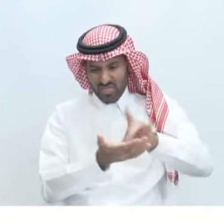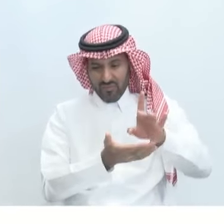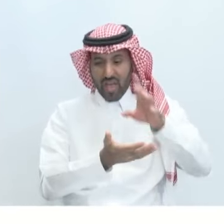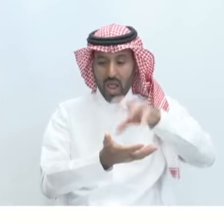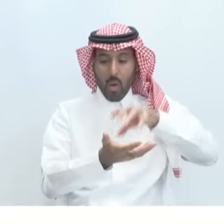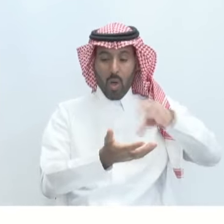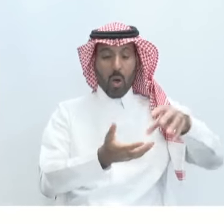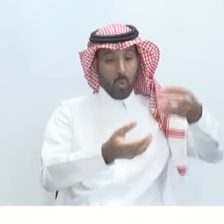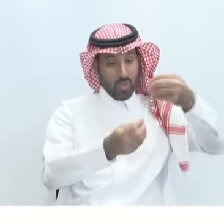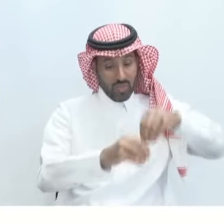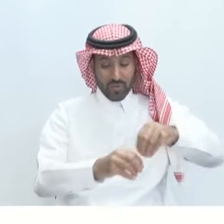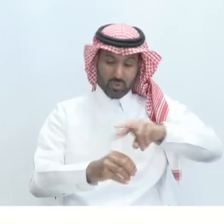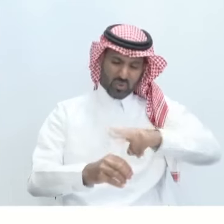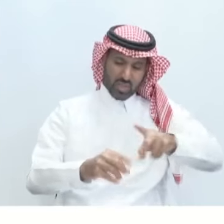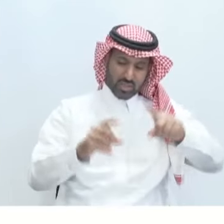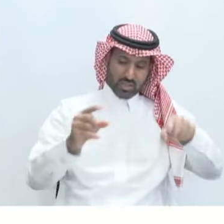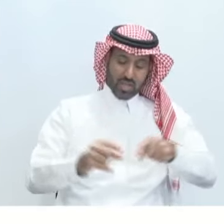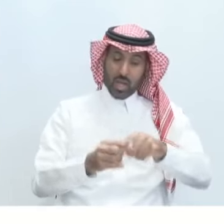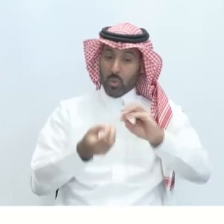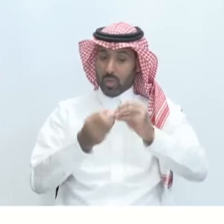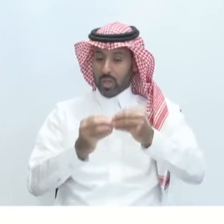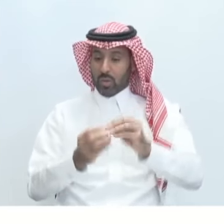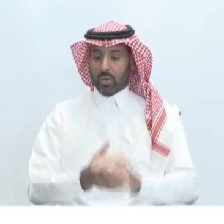واضافتها وتغيير شكلها